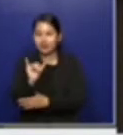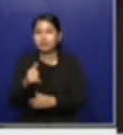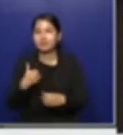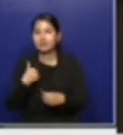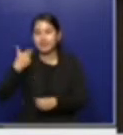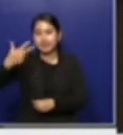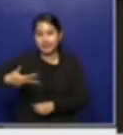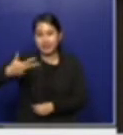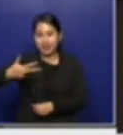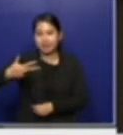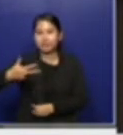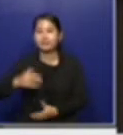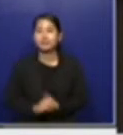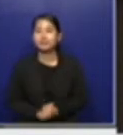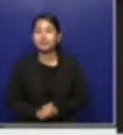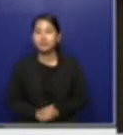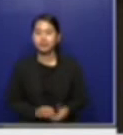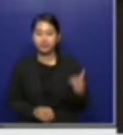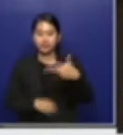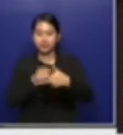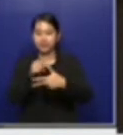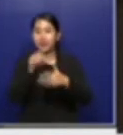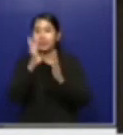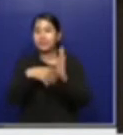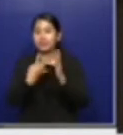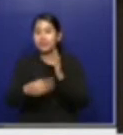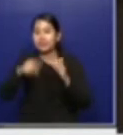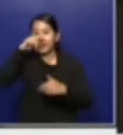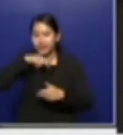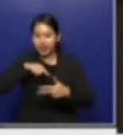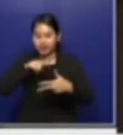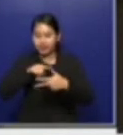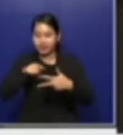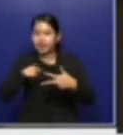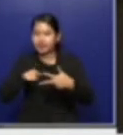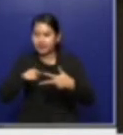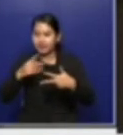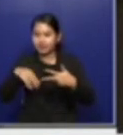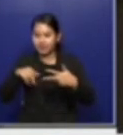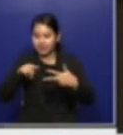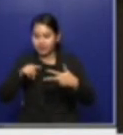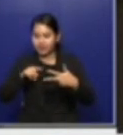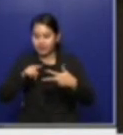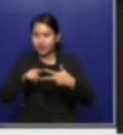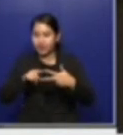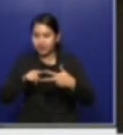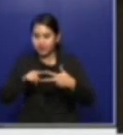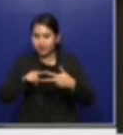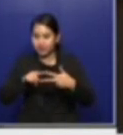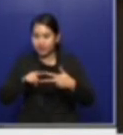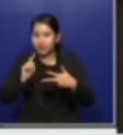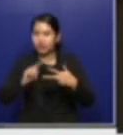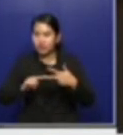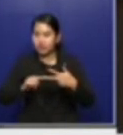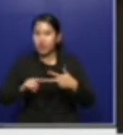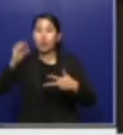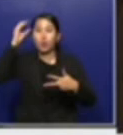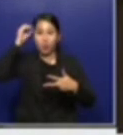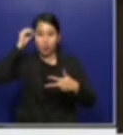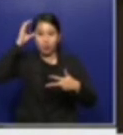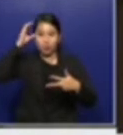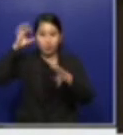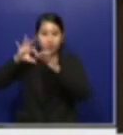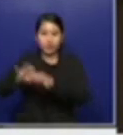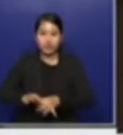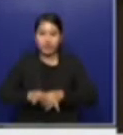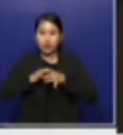านก็คือแพทย์แผนไทยและสมุนไพรเพื่อเศรษฐกิจด้านความรู้ด้านสุขภาพและด้านคุ้มคร